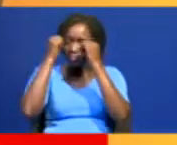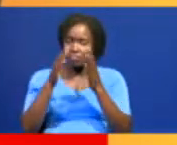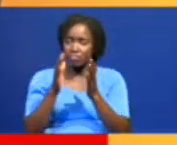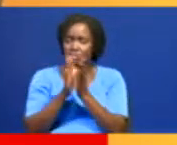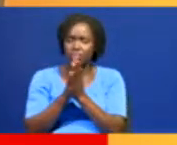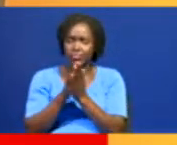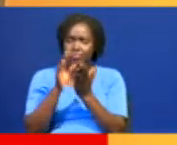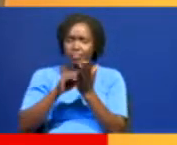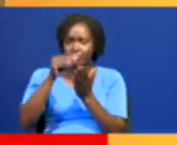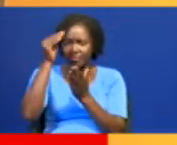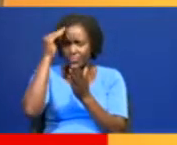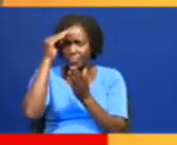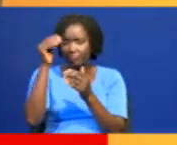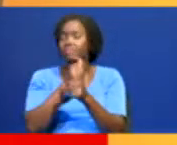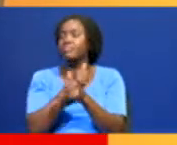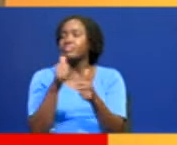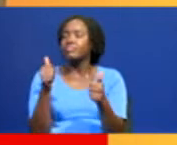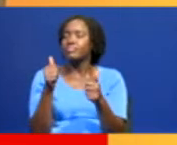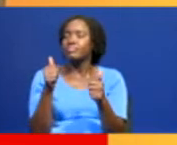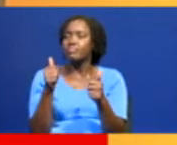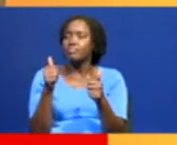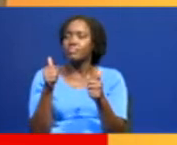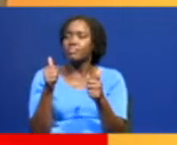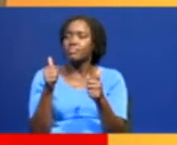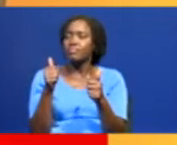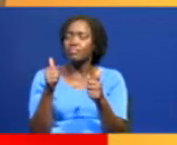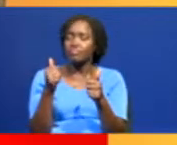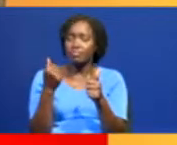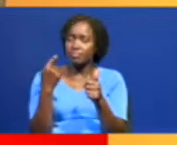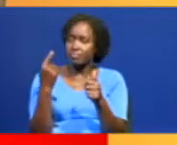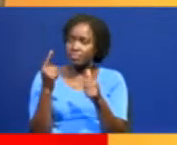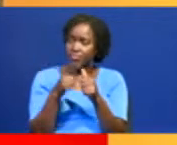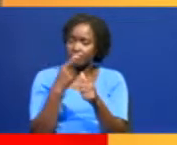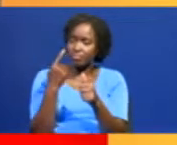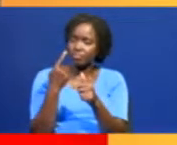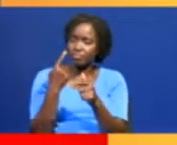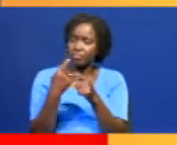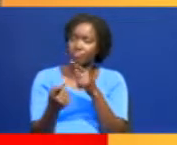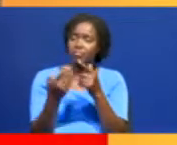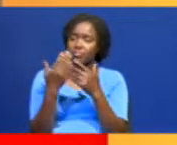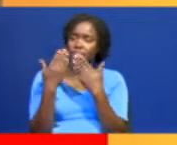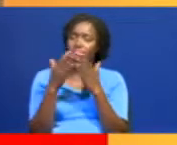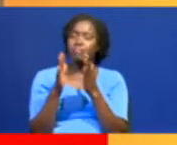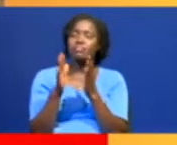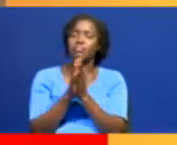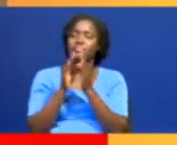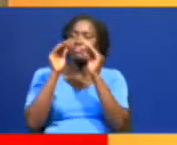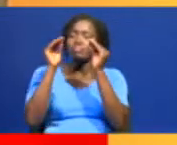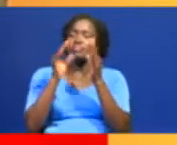kusoma vizuri. Na kwa mwaka mbili, kwa huu mwaka wa kwanza mpita tuliona walimu wakaandikwa